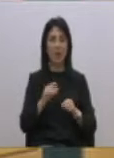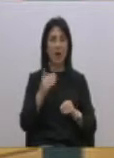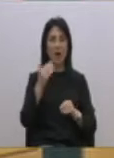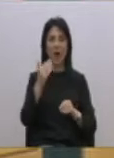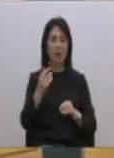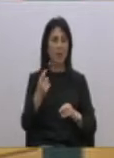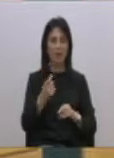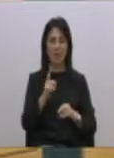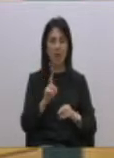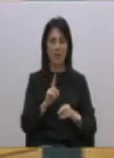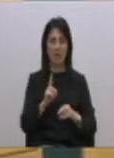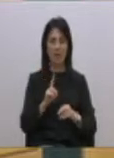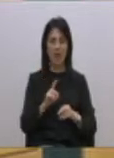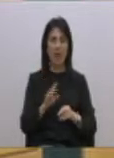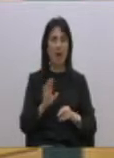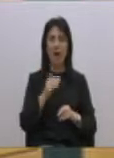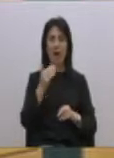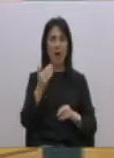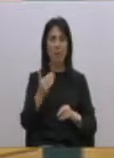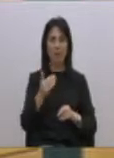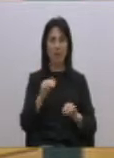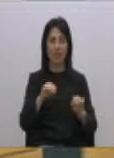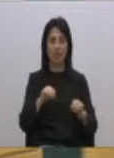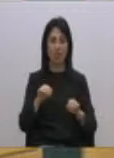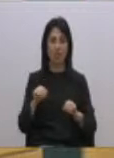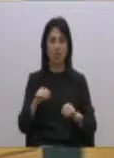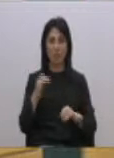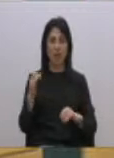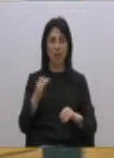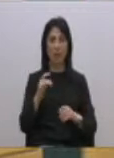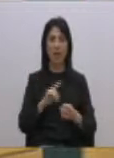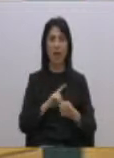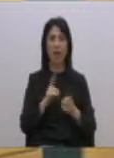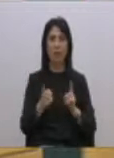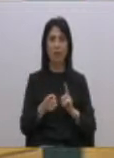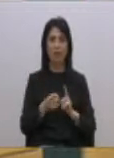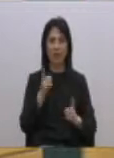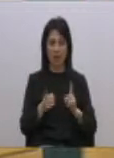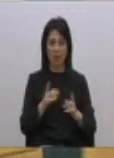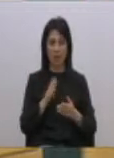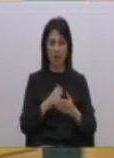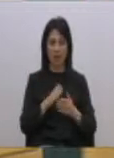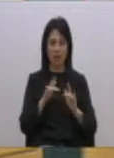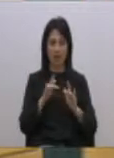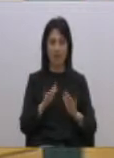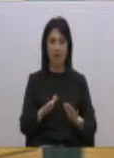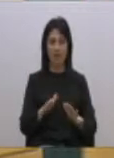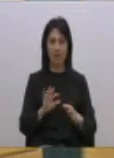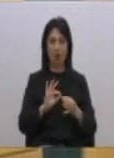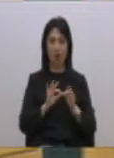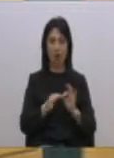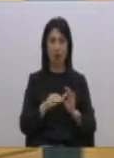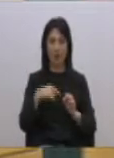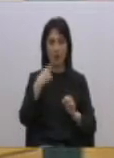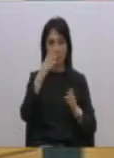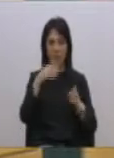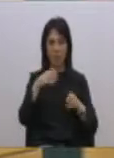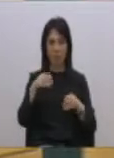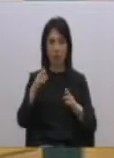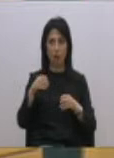არამისი ხარისხი, არამისი შესაძლებლობები აინტერესებს, არამედ რეალურად კონკრეტულ